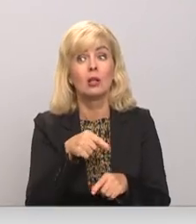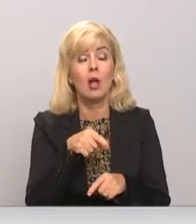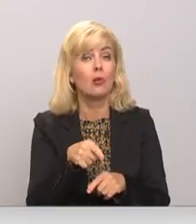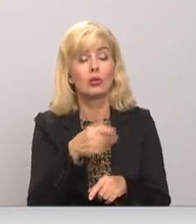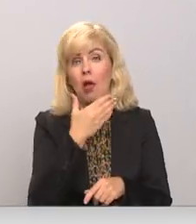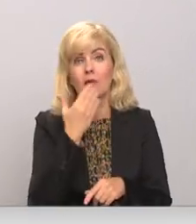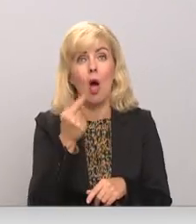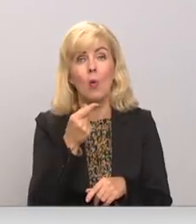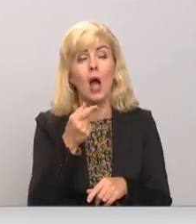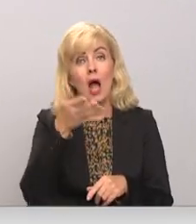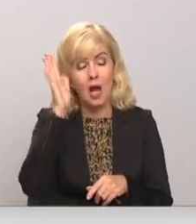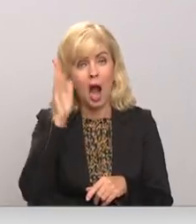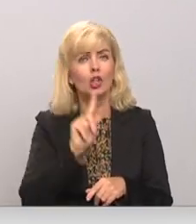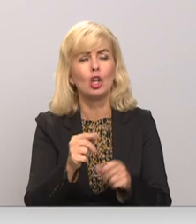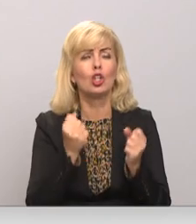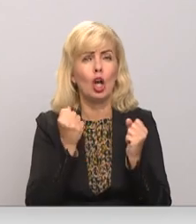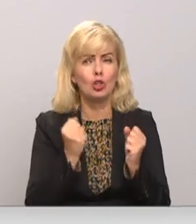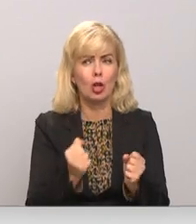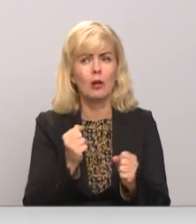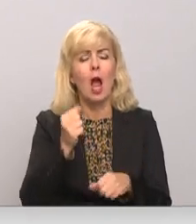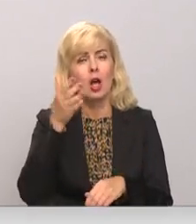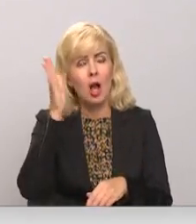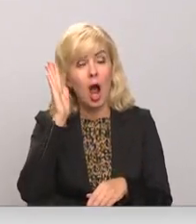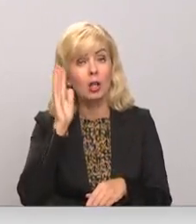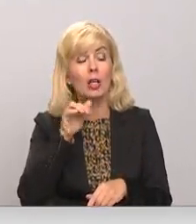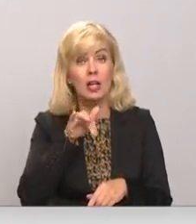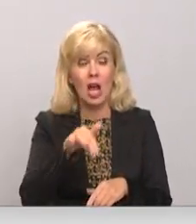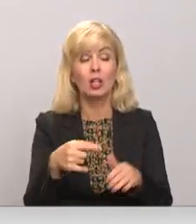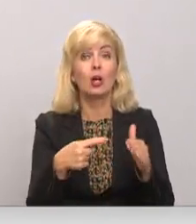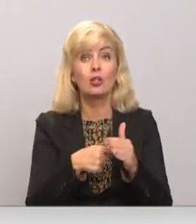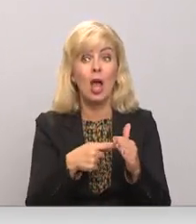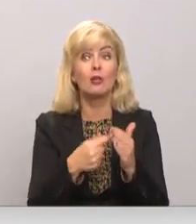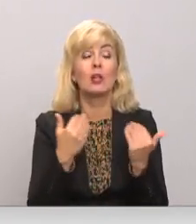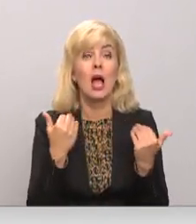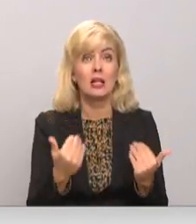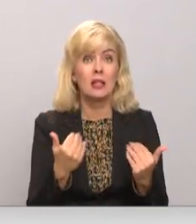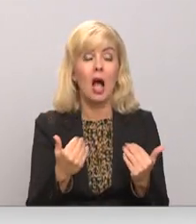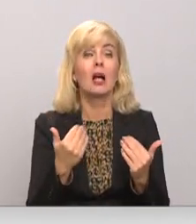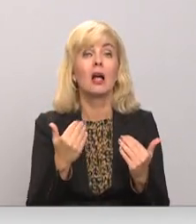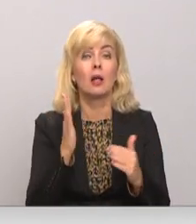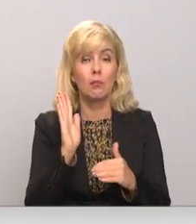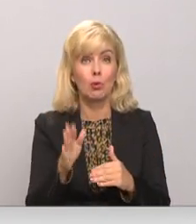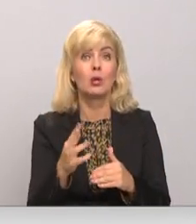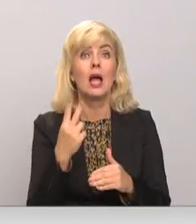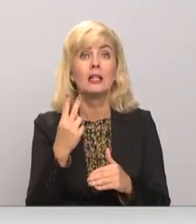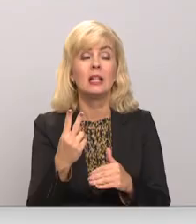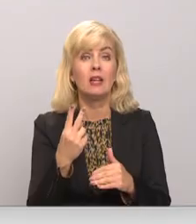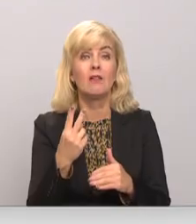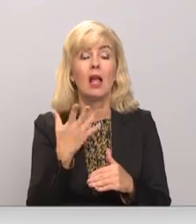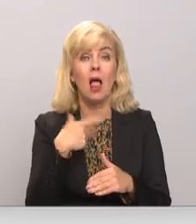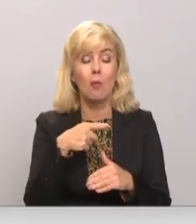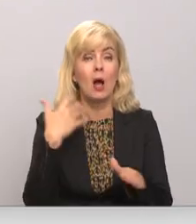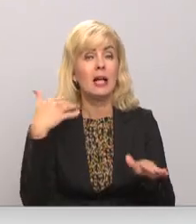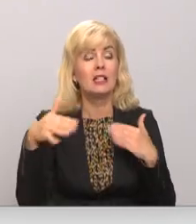Tas nav tā. Gailene ir izturīga. Man liekas, ka gailenes, ja ietu sēņot tagad, būtu divi kolosāli labumi.